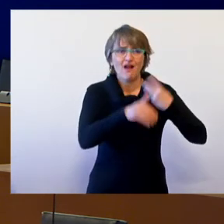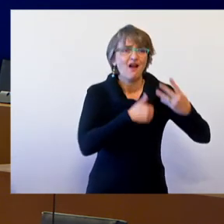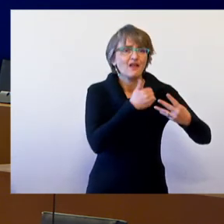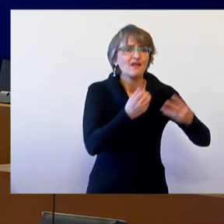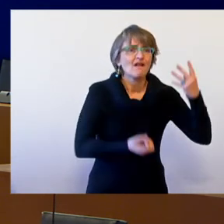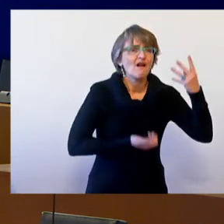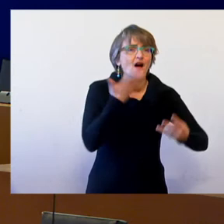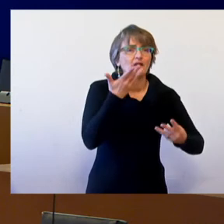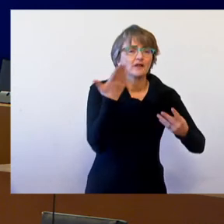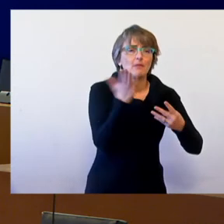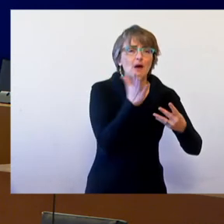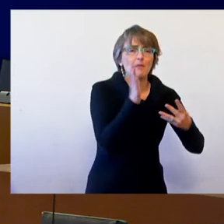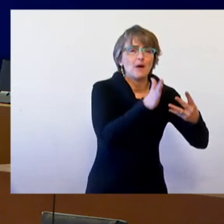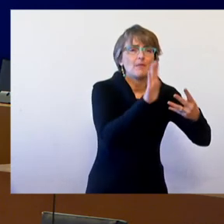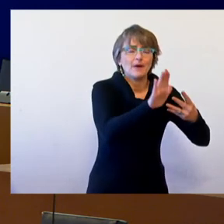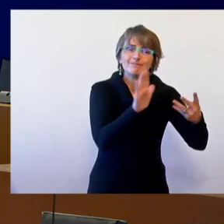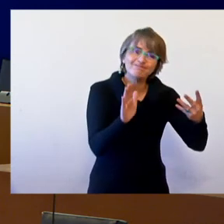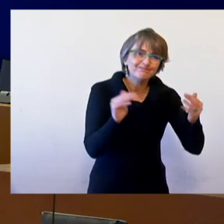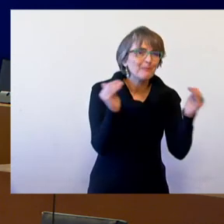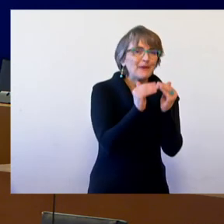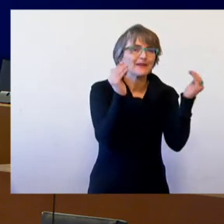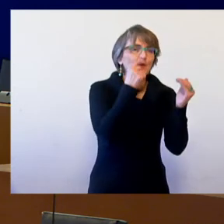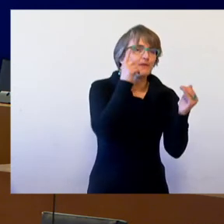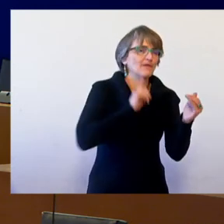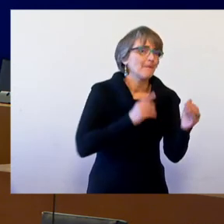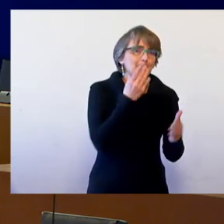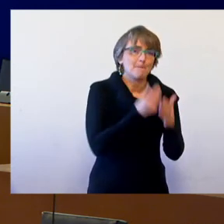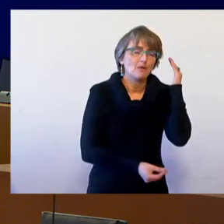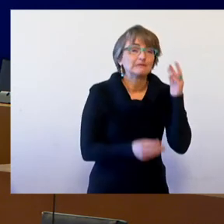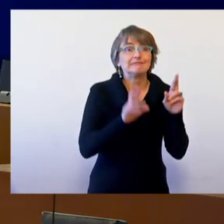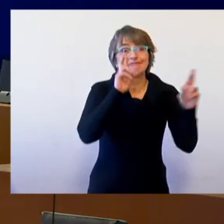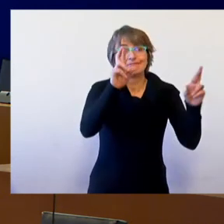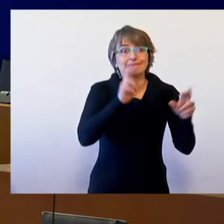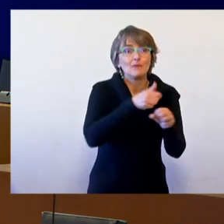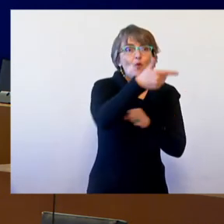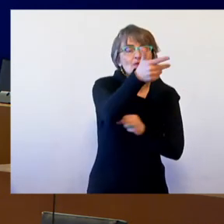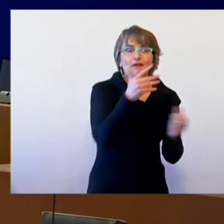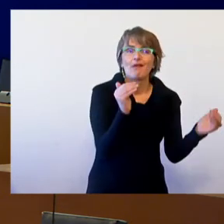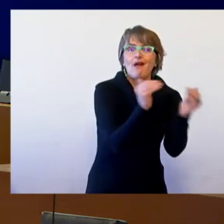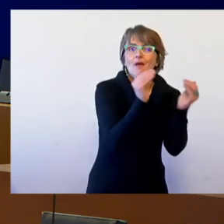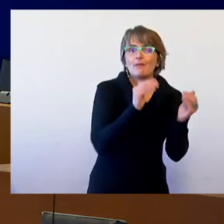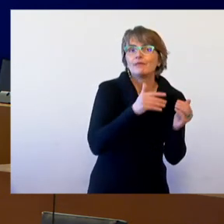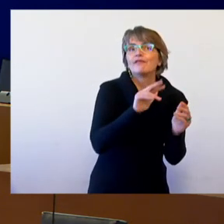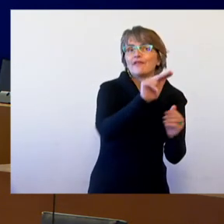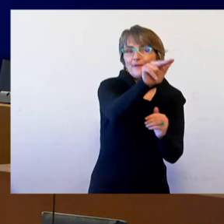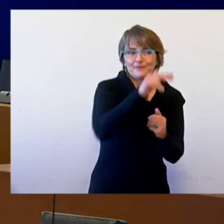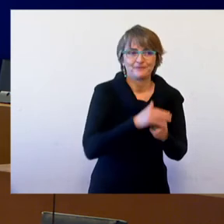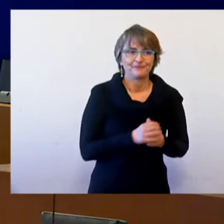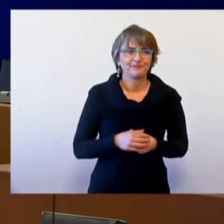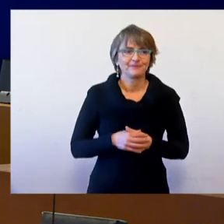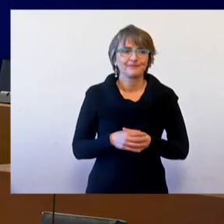nous espérons que les prochaines années, justement, ce sera le cas et ça redeviendra une parité parfaite.